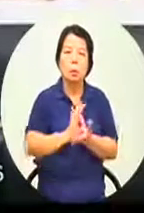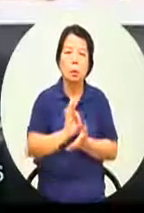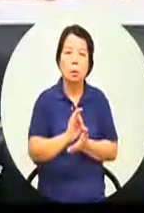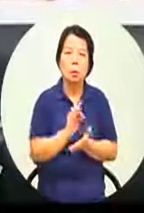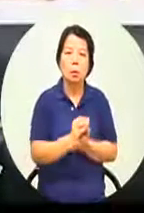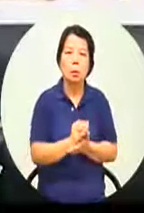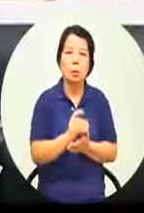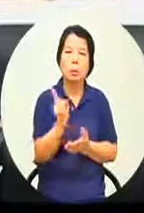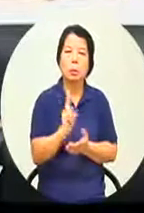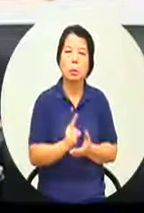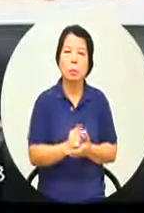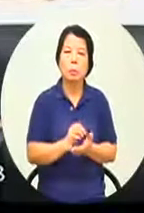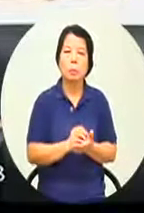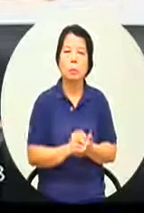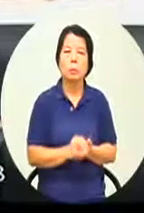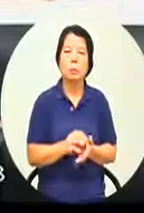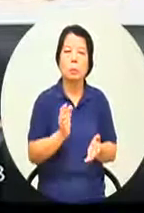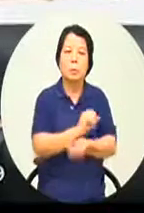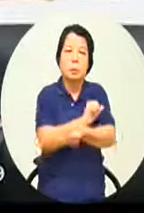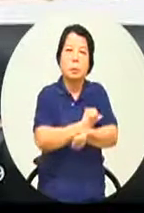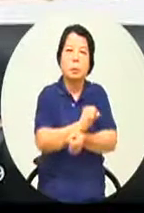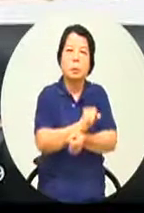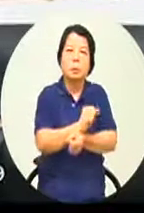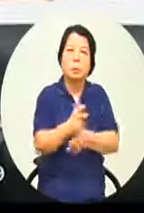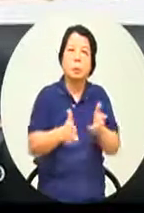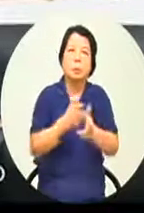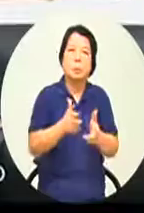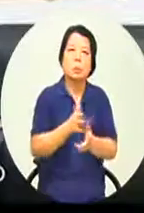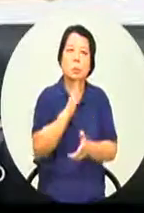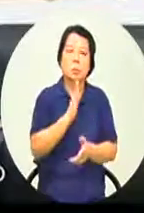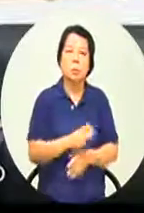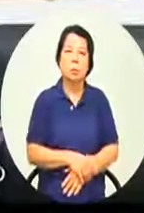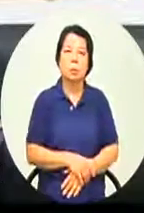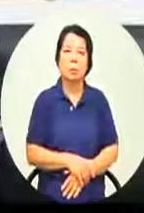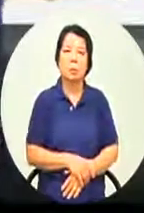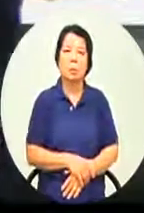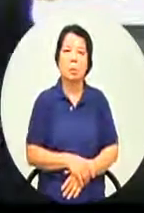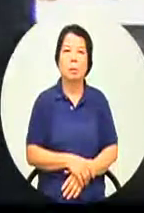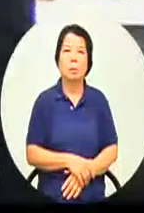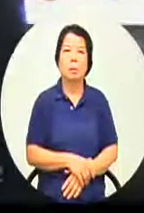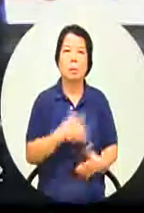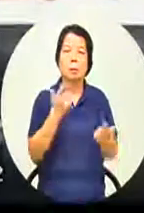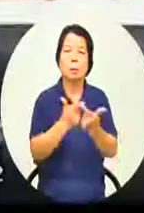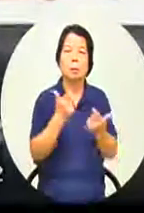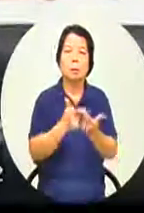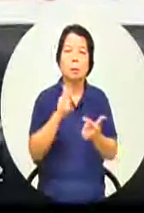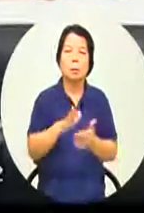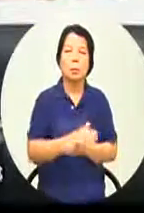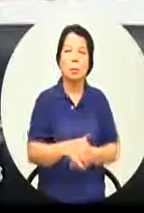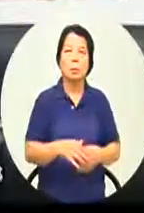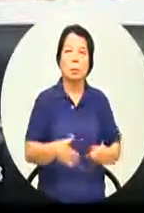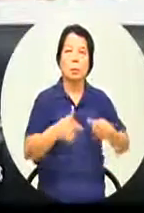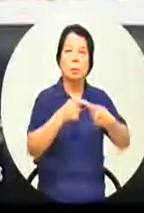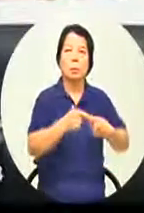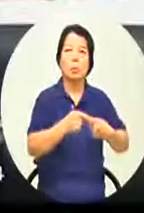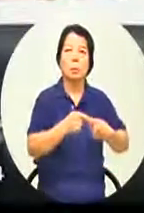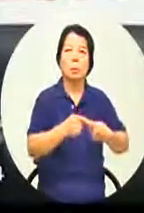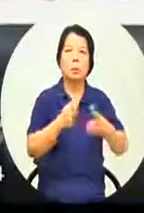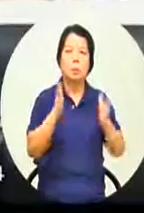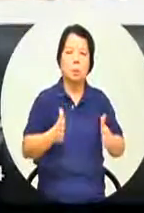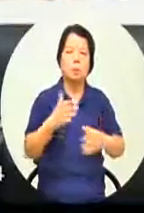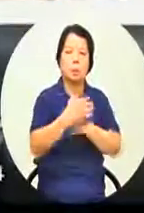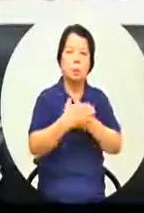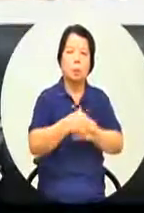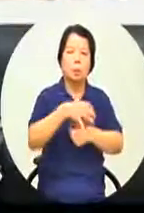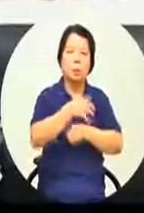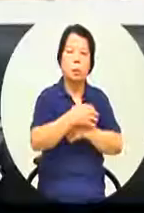式呢？ 它是用柴油啊。 柴油嘛， 是 柴油， 但是符合。 好，谢谢， 符合六期环保，欧规六期环保。